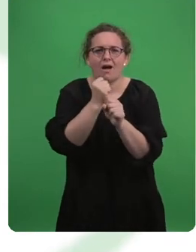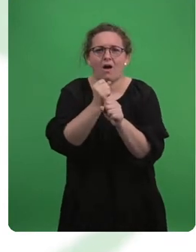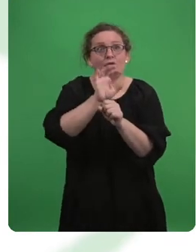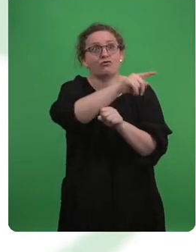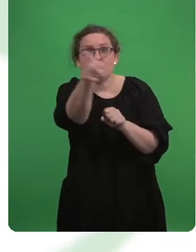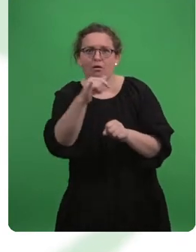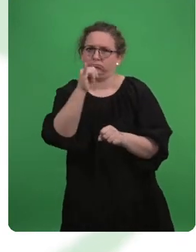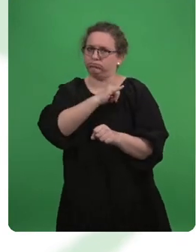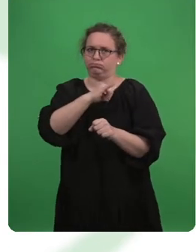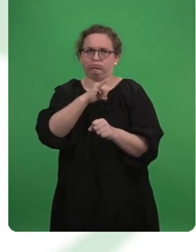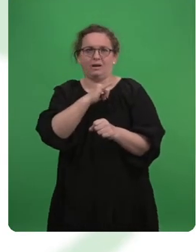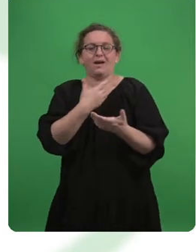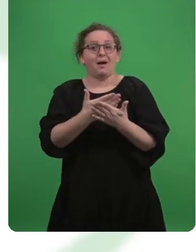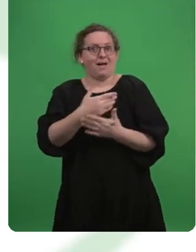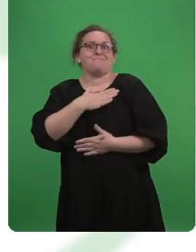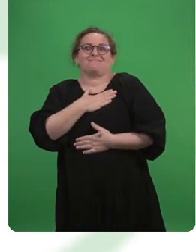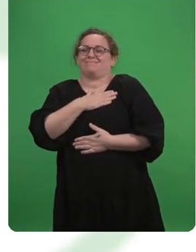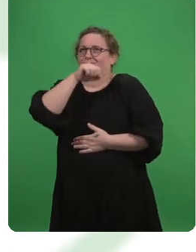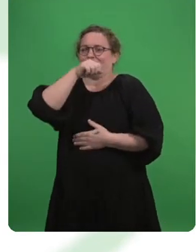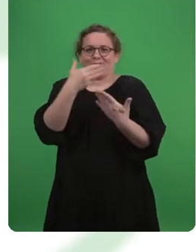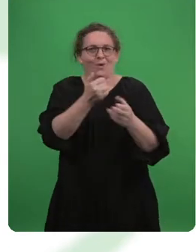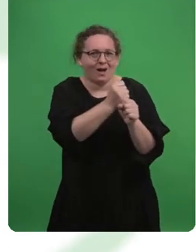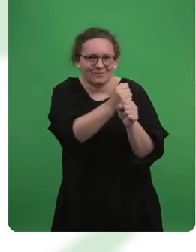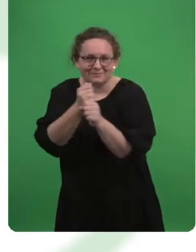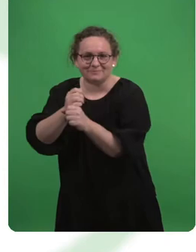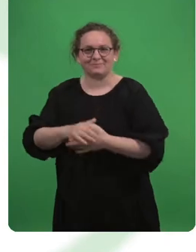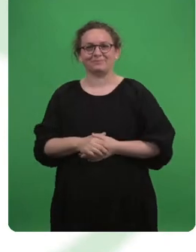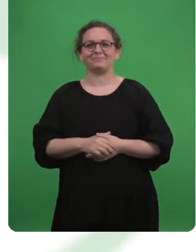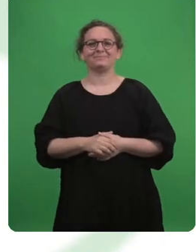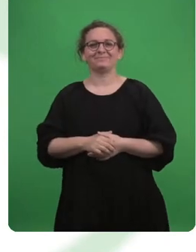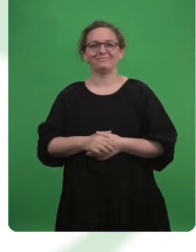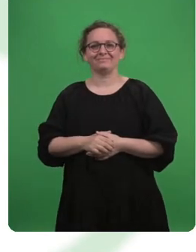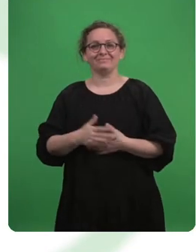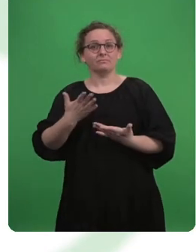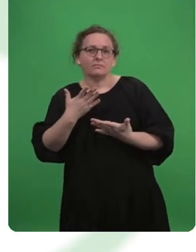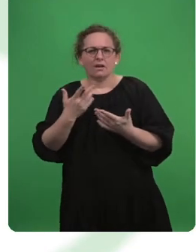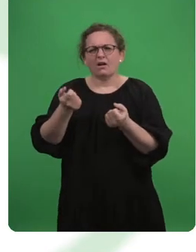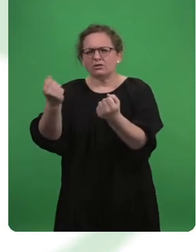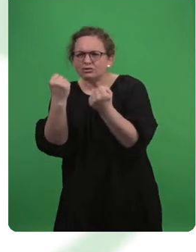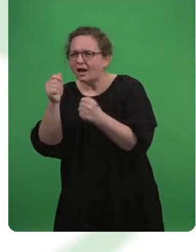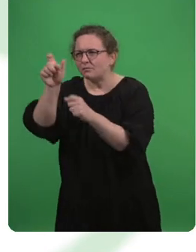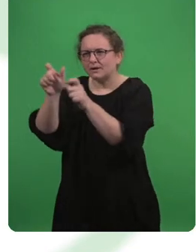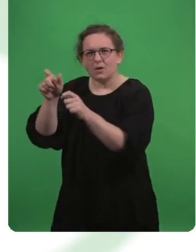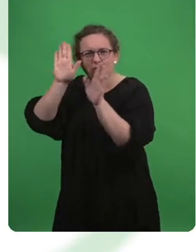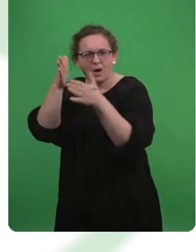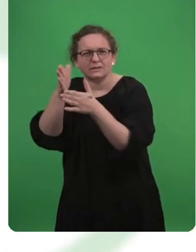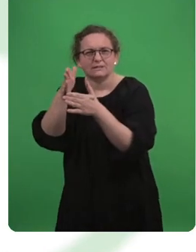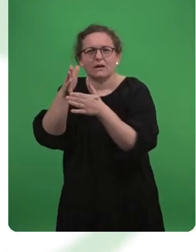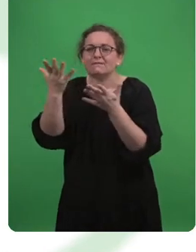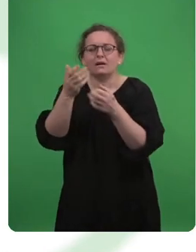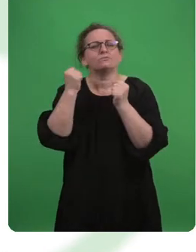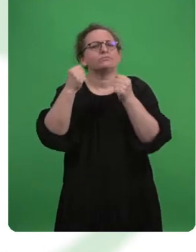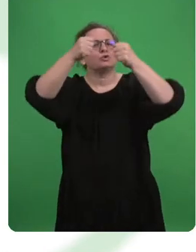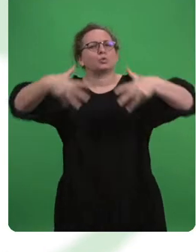Genauigkeit nachgefragt wird. Was für andere uninteressanter Job ist für mich eine Leidenschaft. Die wesentlichen Stärken von